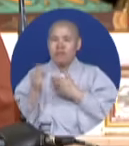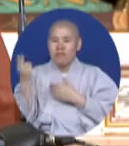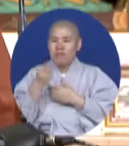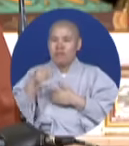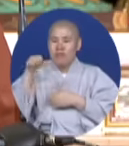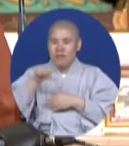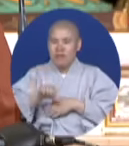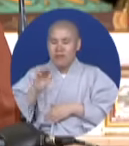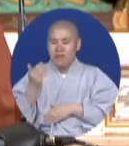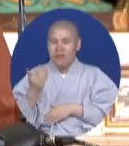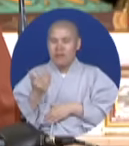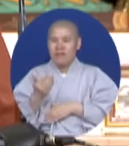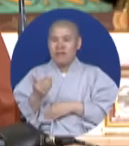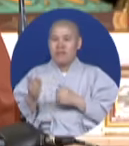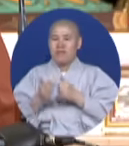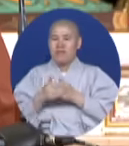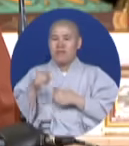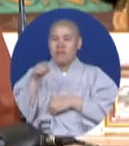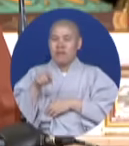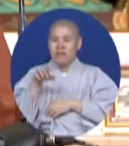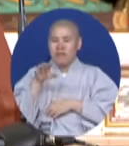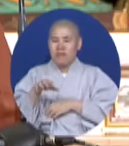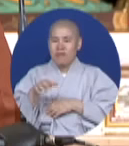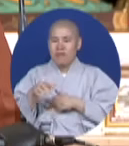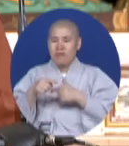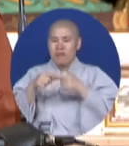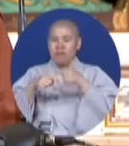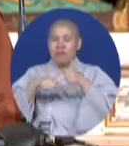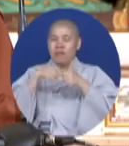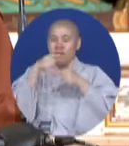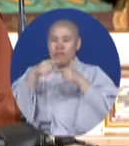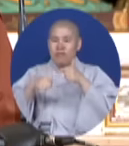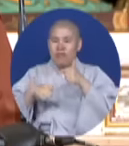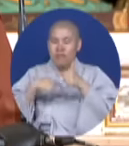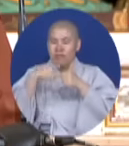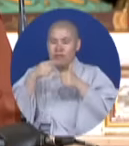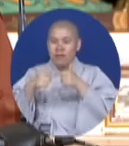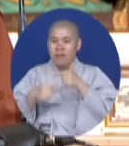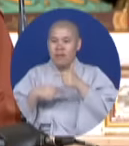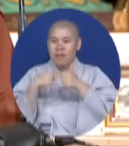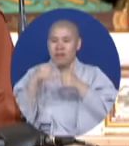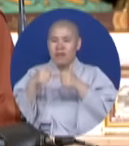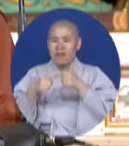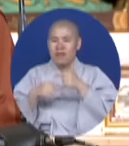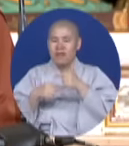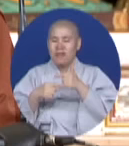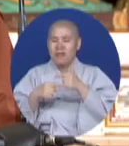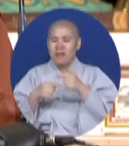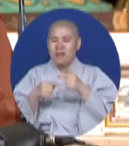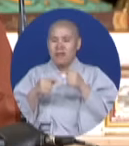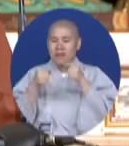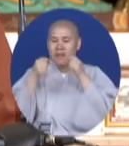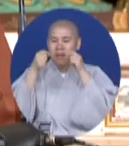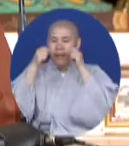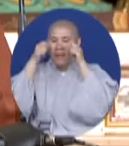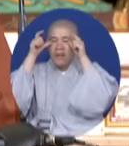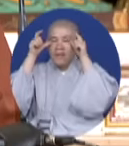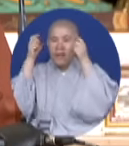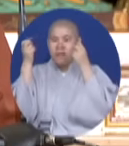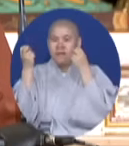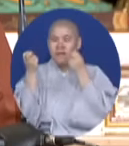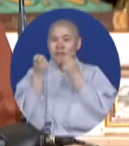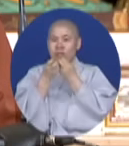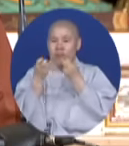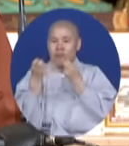여기서 좀 육도 윤회에서 해탈하는 법을 닦아보야